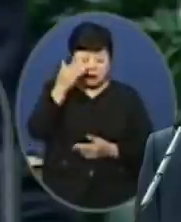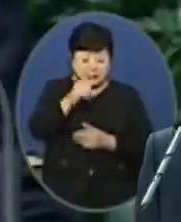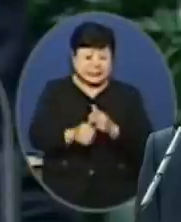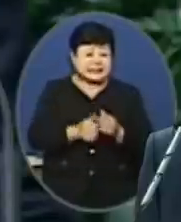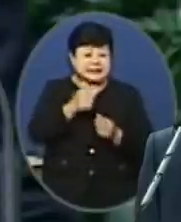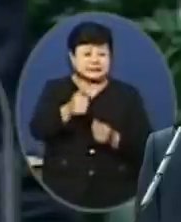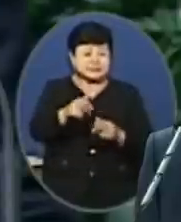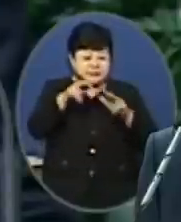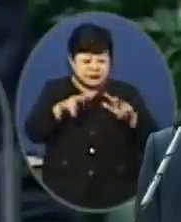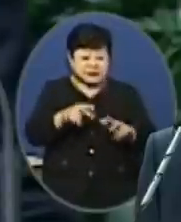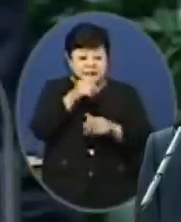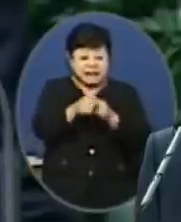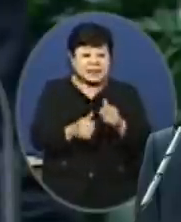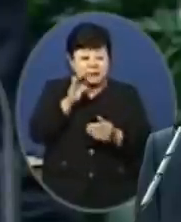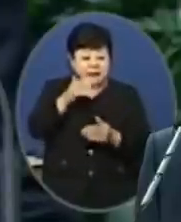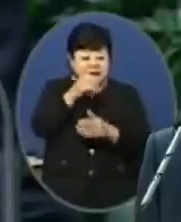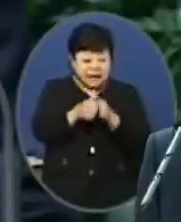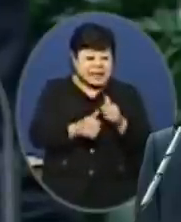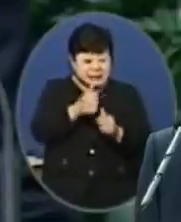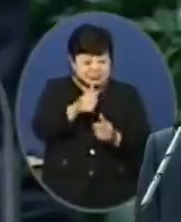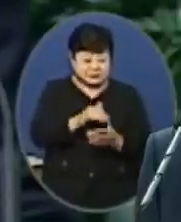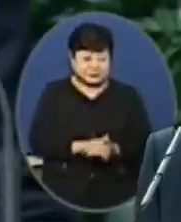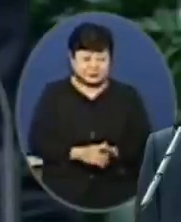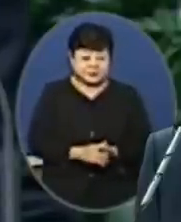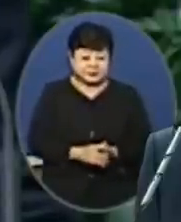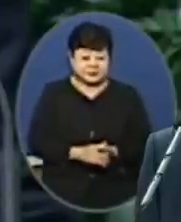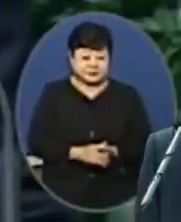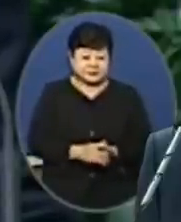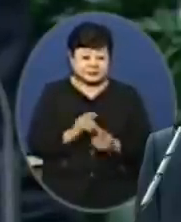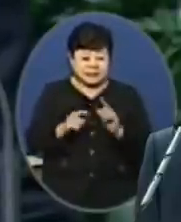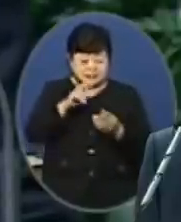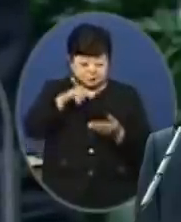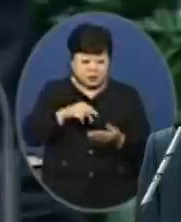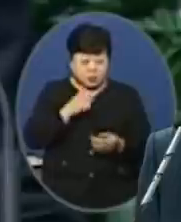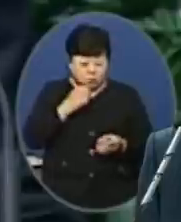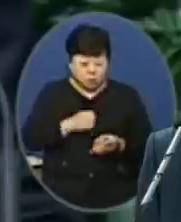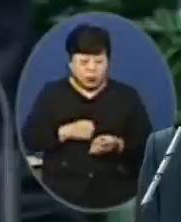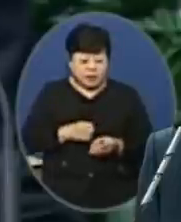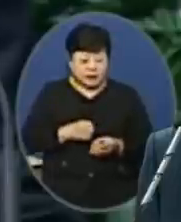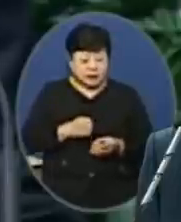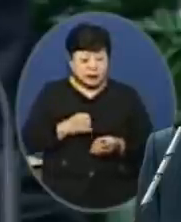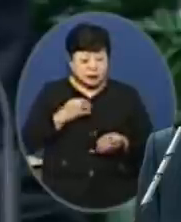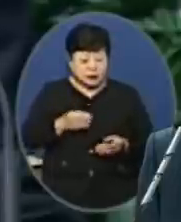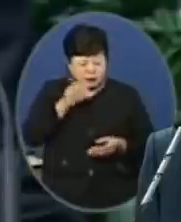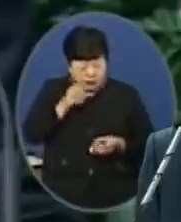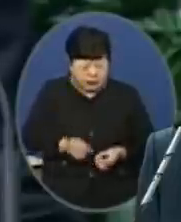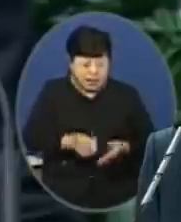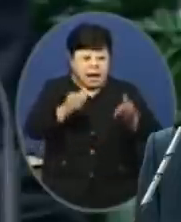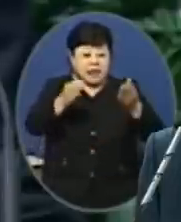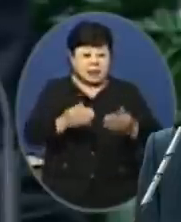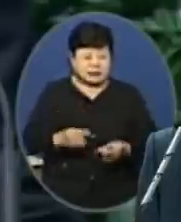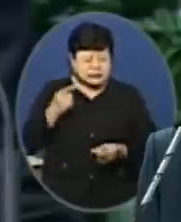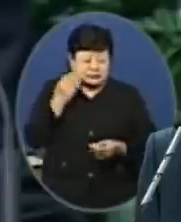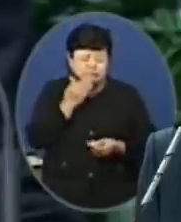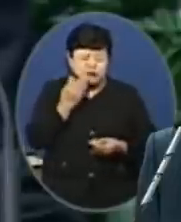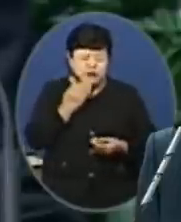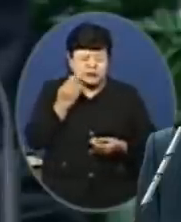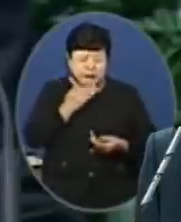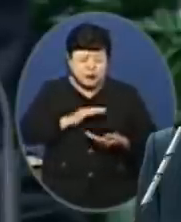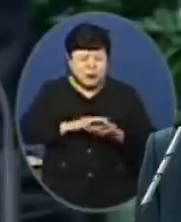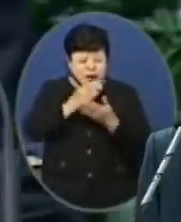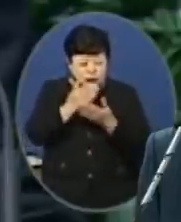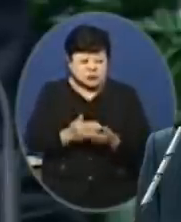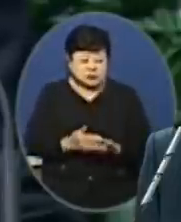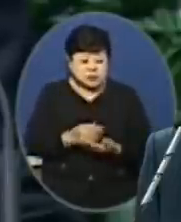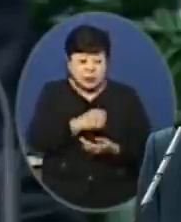하나님, 현재의 하나님, 미래의 하나님은 성경에 보면 홍해를 가르시고 마라의 쓴물을 단물로 변화시키시고